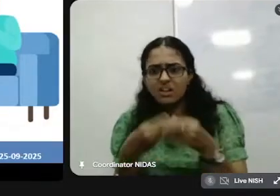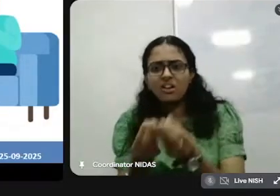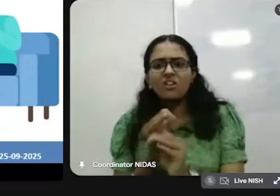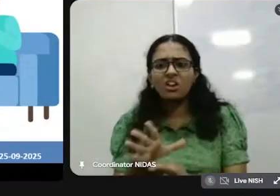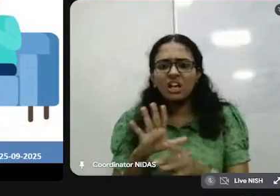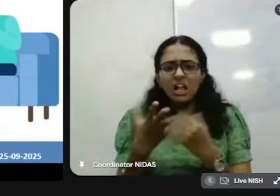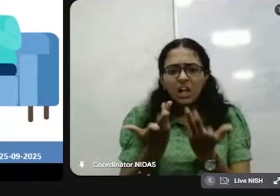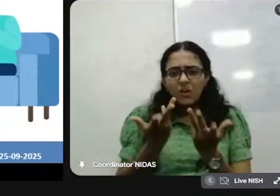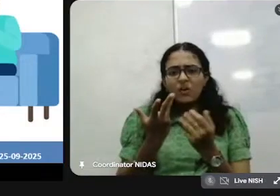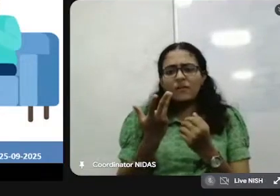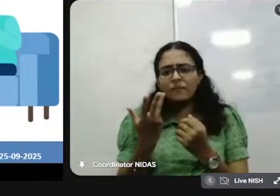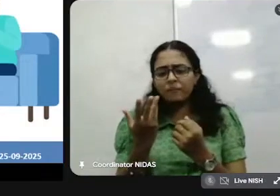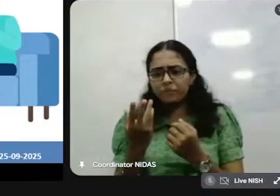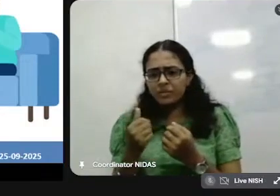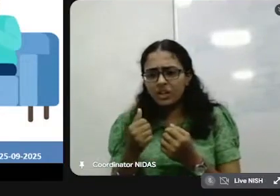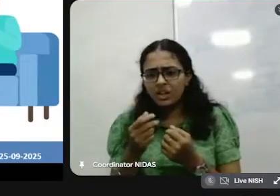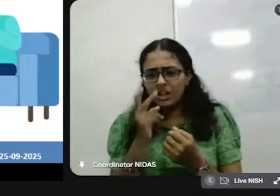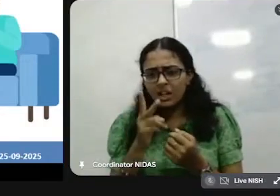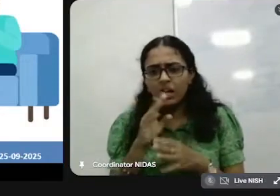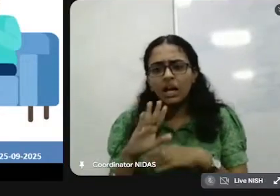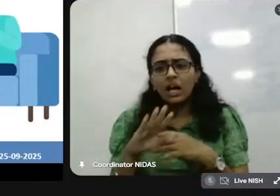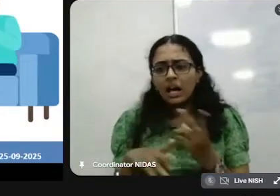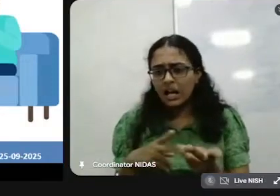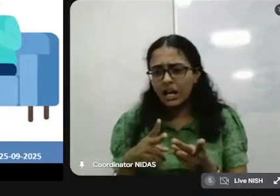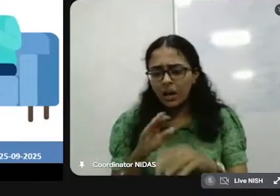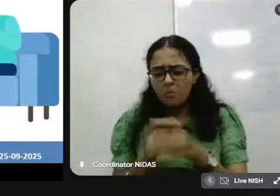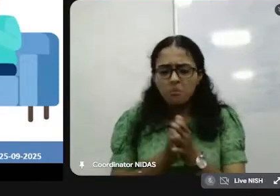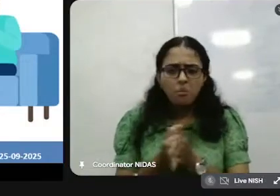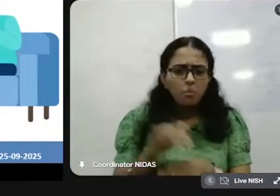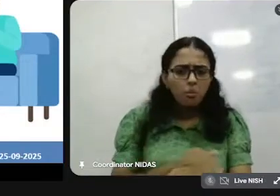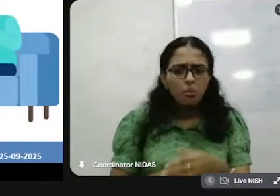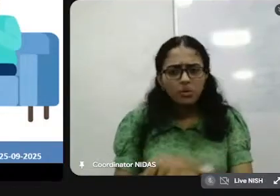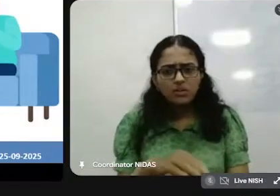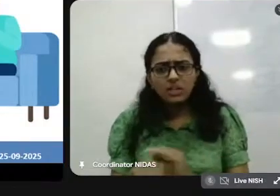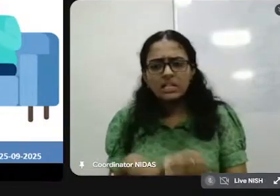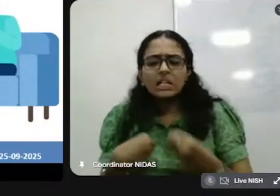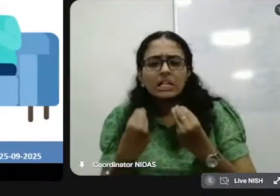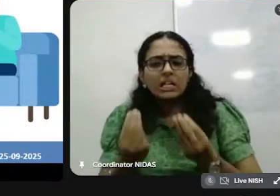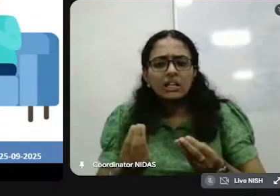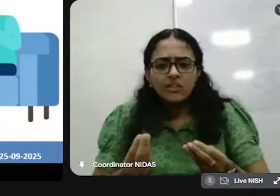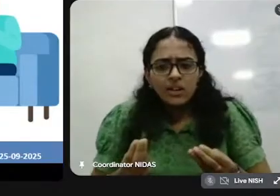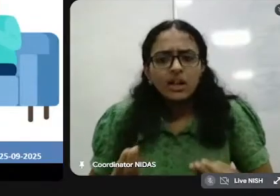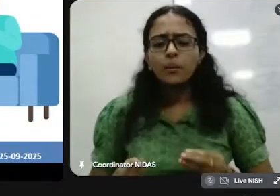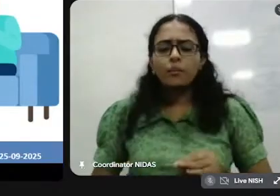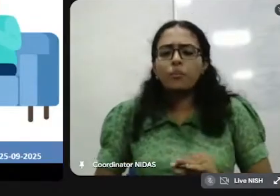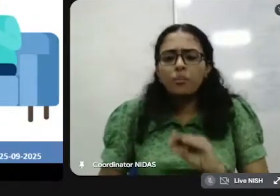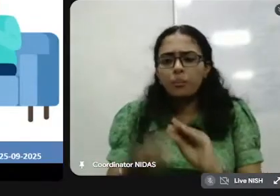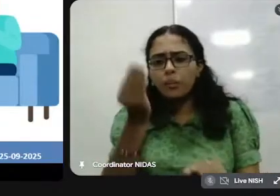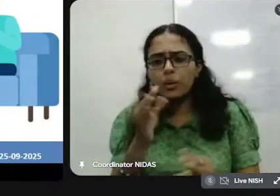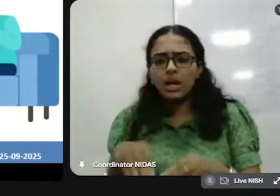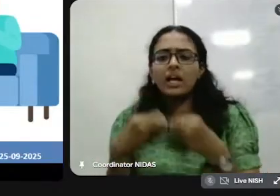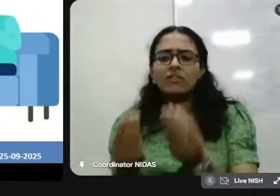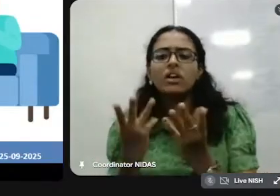വരാൻ അല്ലെ പോകാനുള്ള ബുദ്ധിമുട്ട് കാണാറുണ്ട്. അപ്പൊ മോട്ടിവേഷണൽ ഇന്റർവ്യൂവിൽ കൂടെ അവരുടെ മോട്ടിവേഷൻ കൂട്ടാനുള്ള